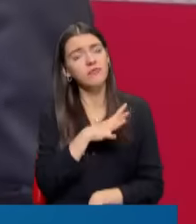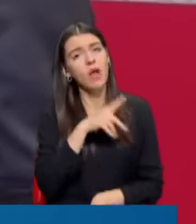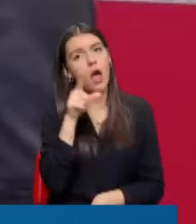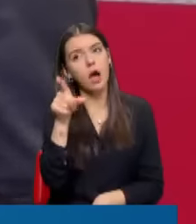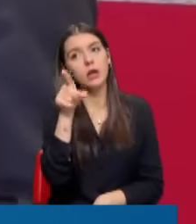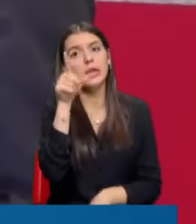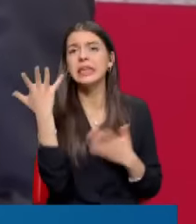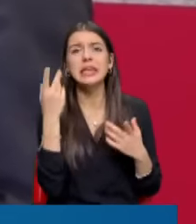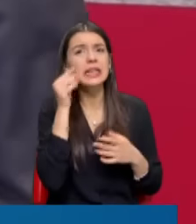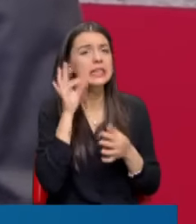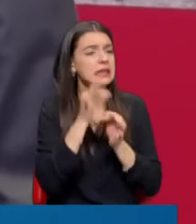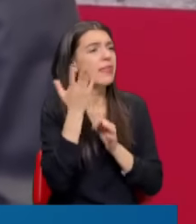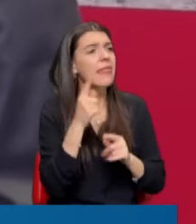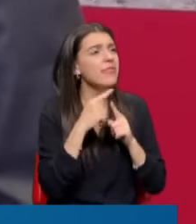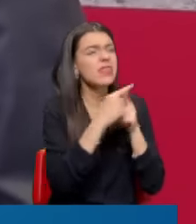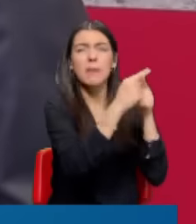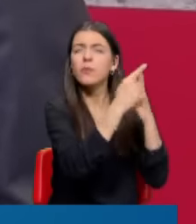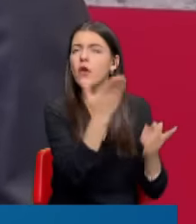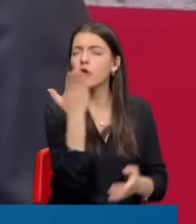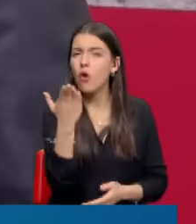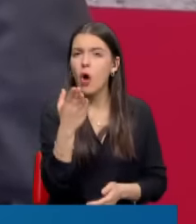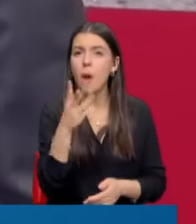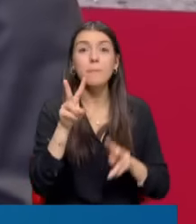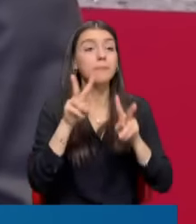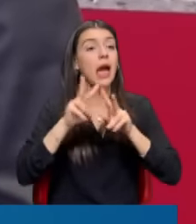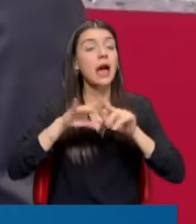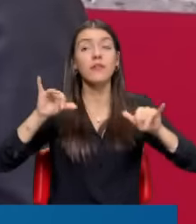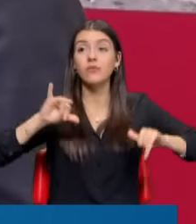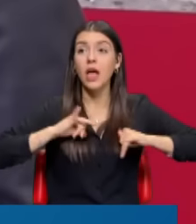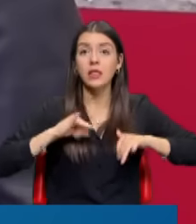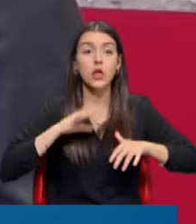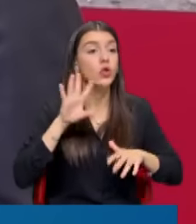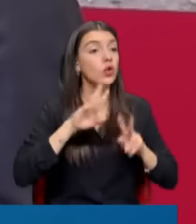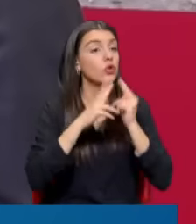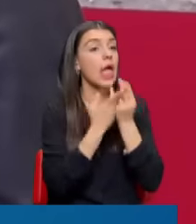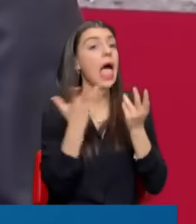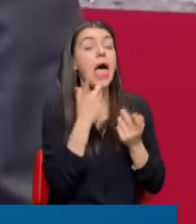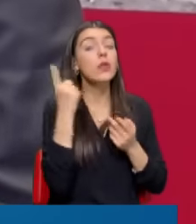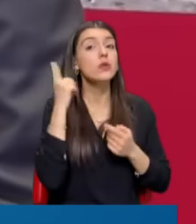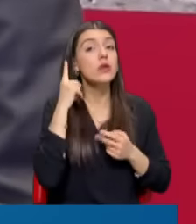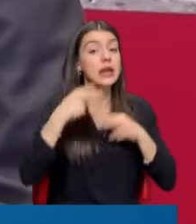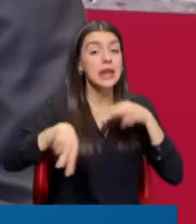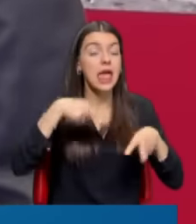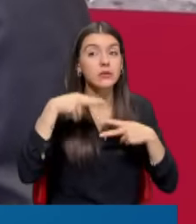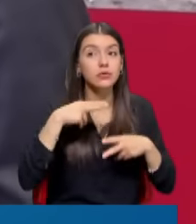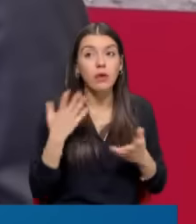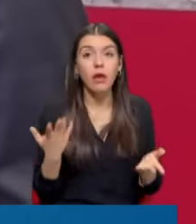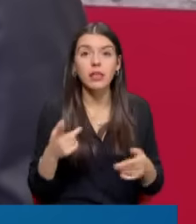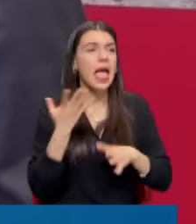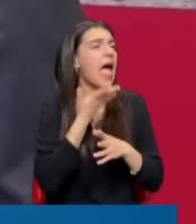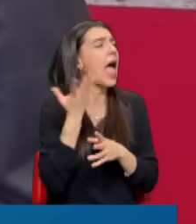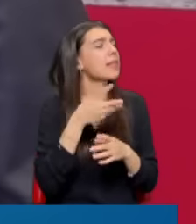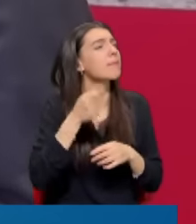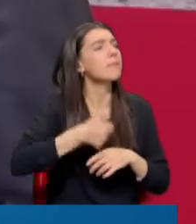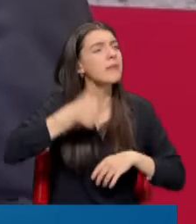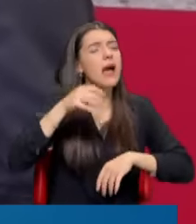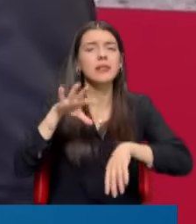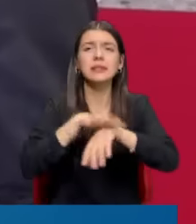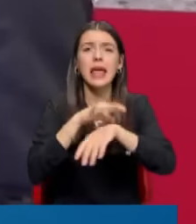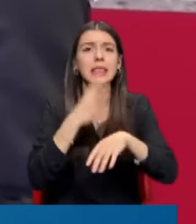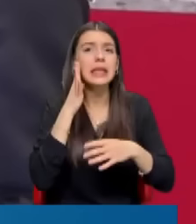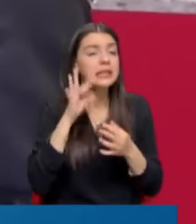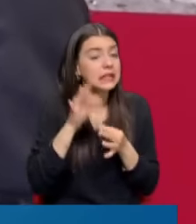niye tepki duyuyorlar buna? Maldivler'de tatile, dünyanın en pahalı restoranda ıstakoz yemeye, dünyanın en pahalı saatini takmaya insanlar